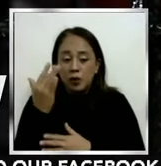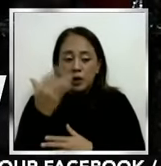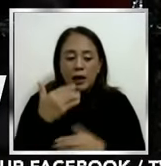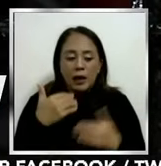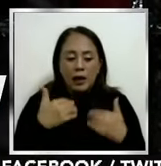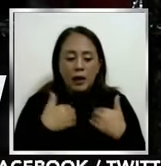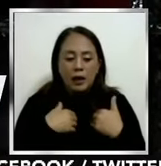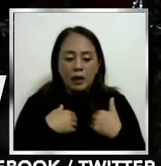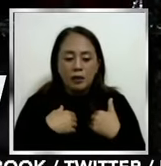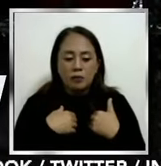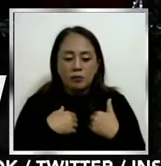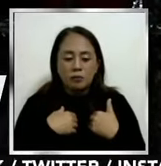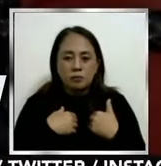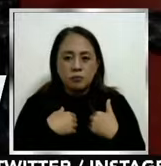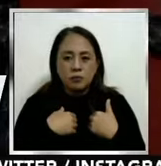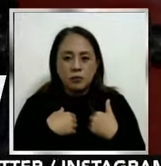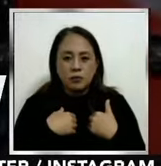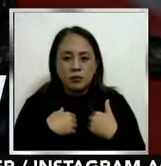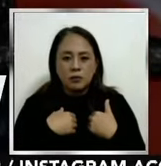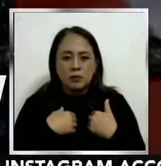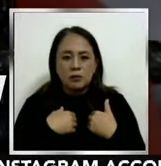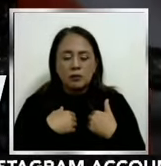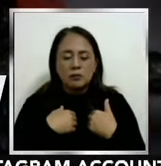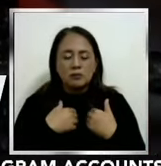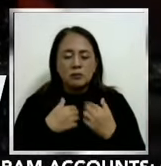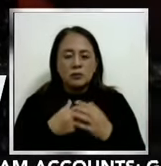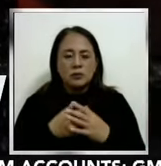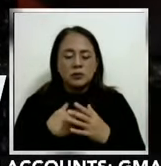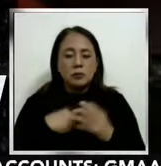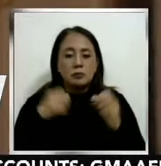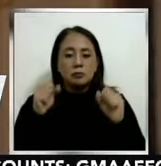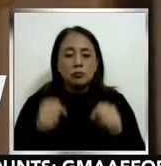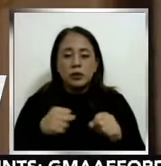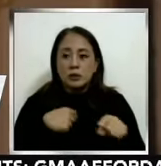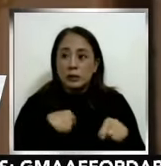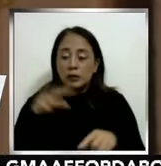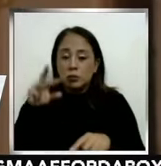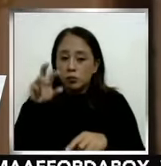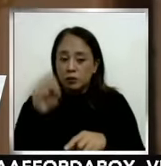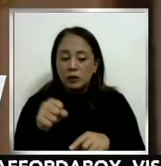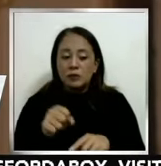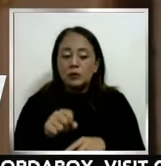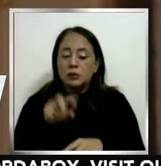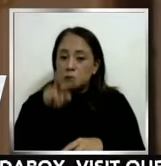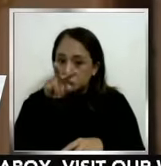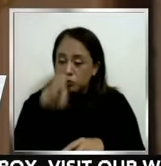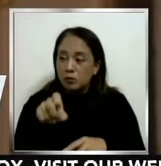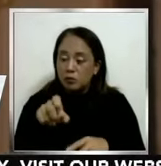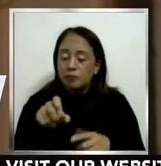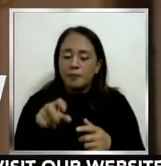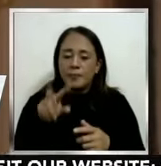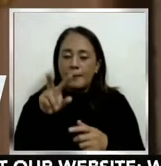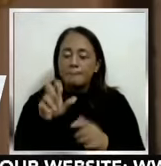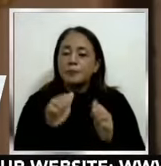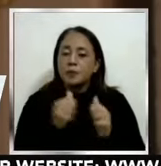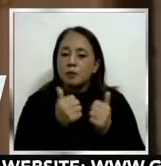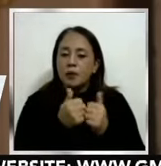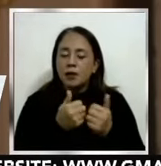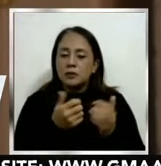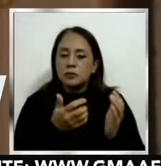baka katulungan niya rin po ako. Pwede po siyang tumayong testigo, nakita niya, no, kung paano dinalaron yung